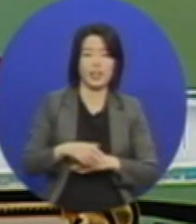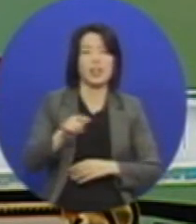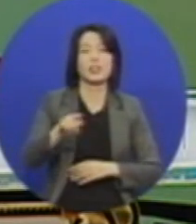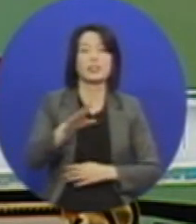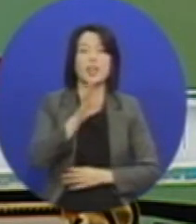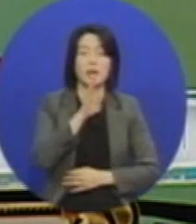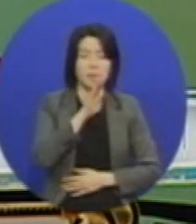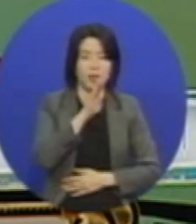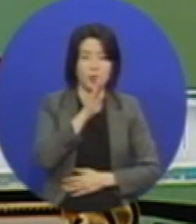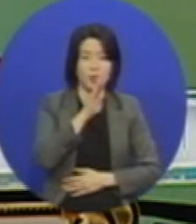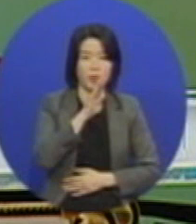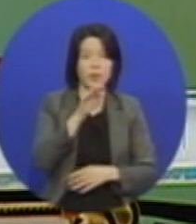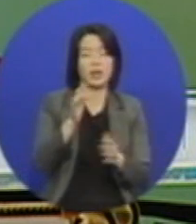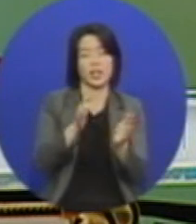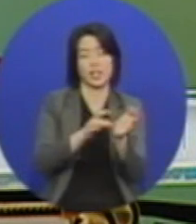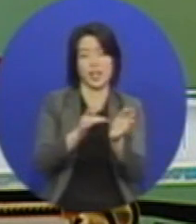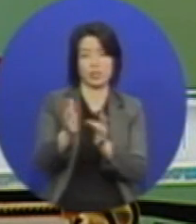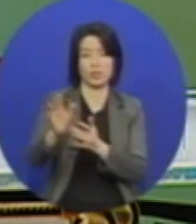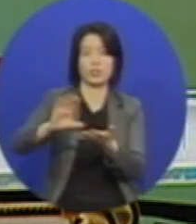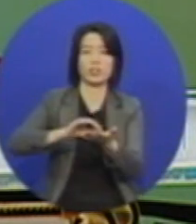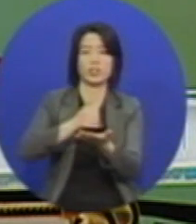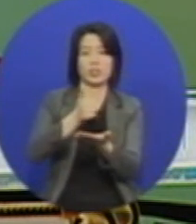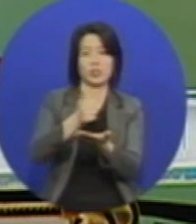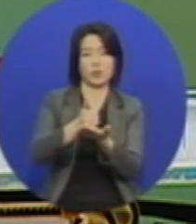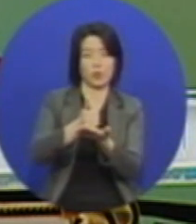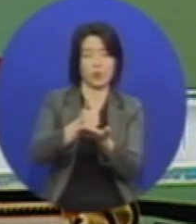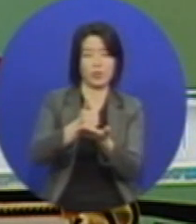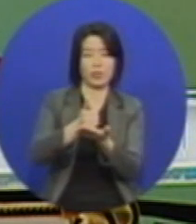그것이 바로 예수 그리스도이십니다